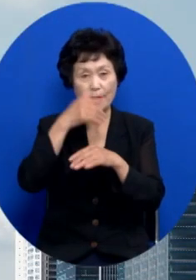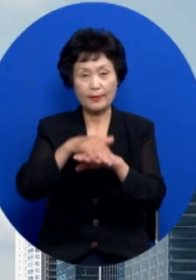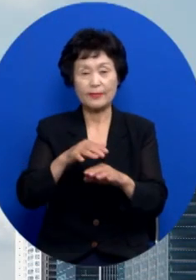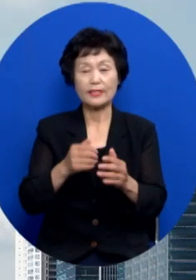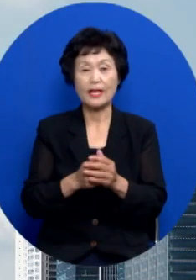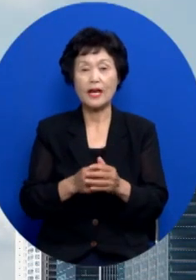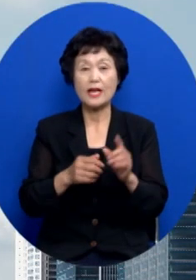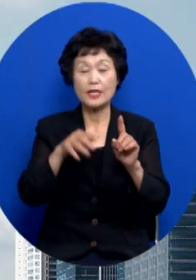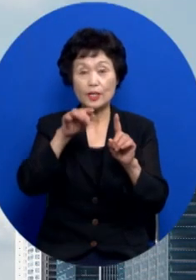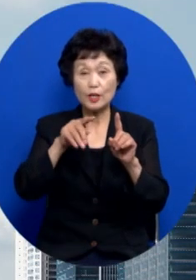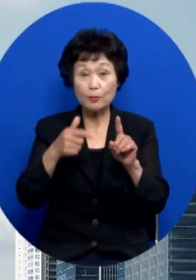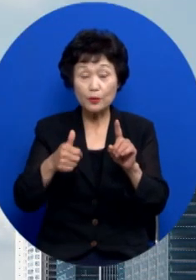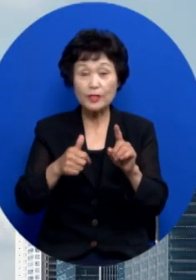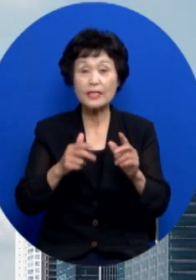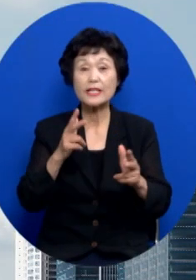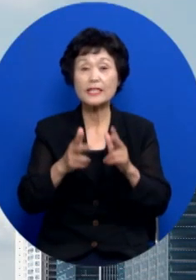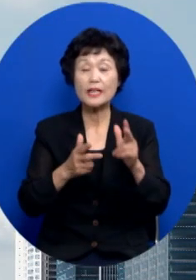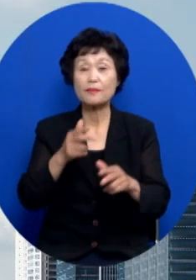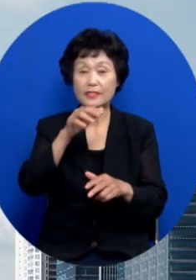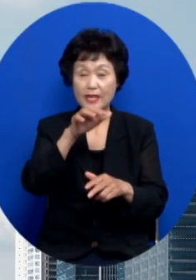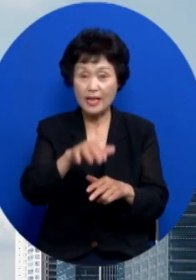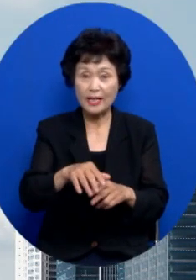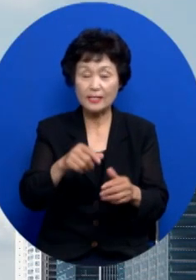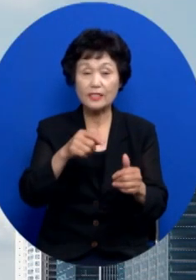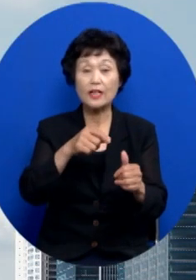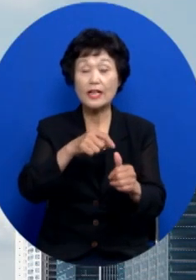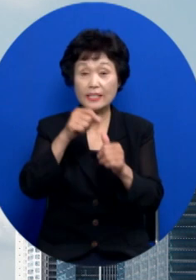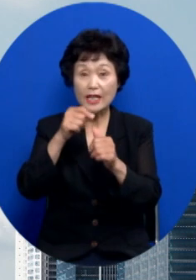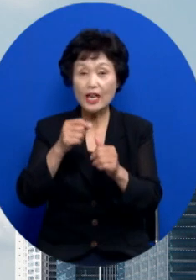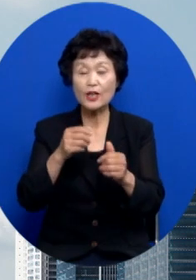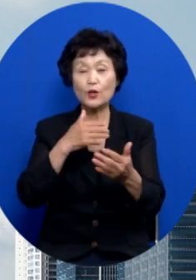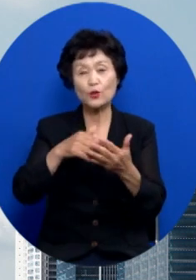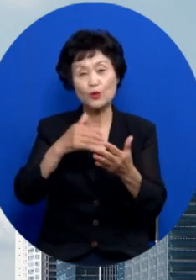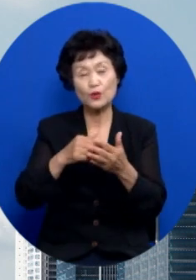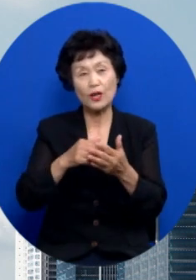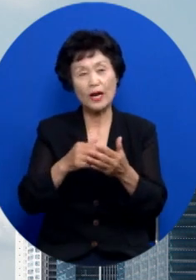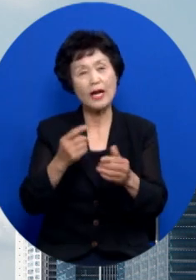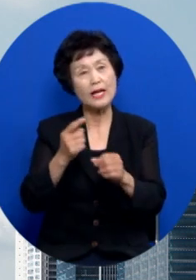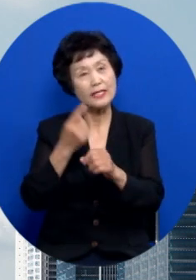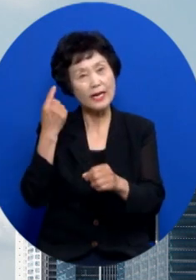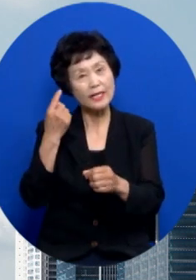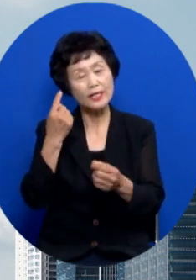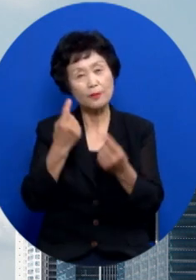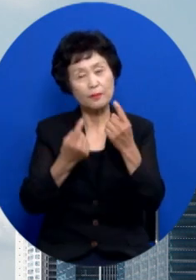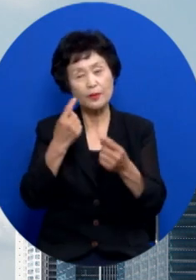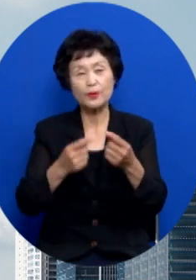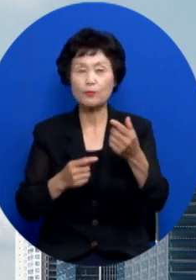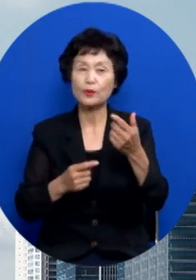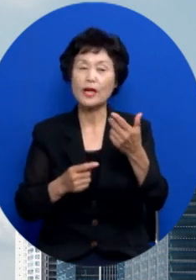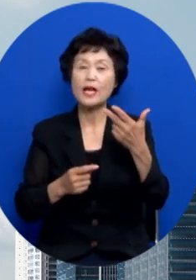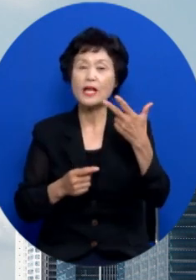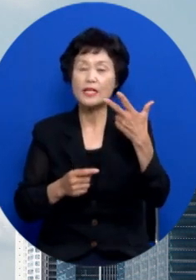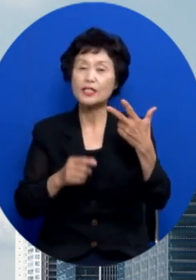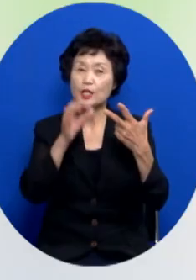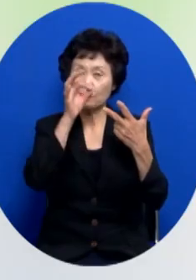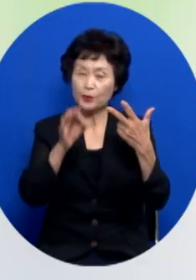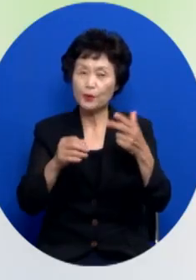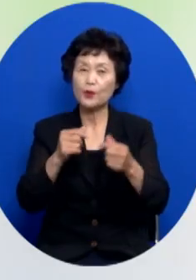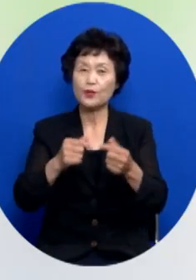올해 1분기 종사자 1인 이상 사업체 채용 인원이 지난해보다 약 7% 증가한 것으로 나타났습니다.